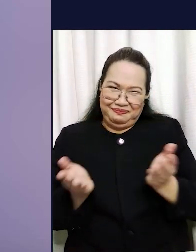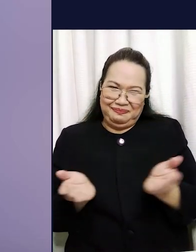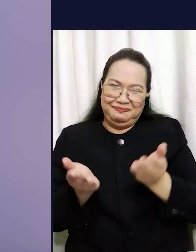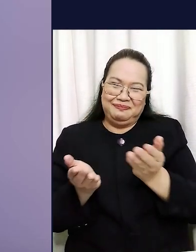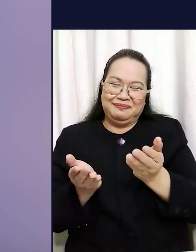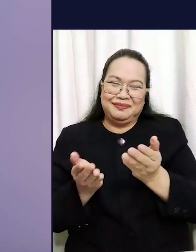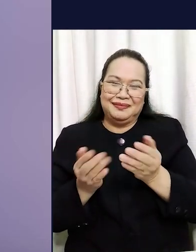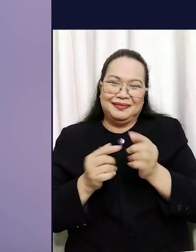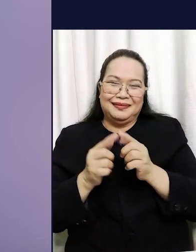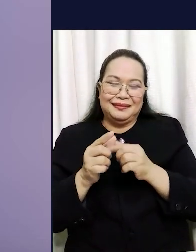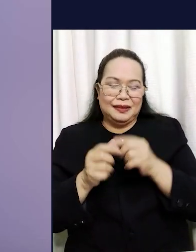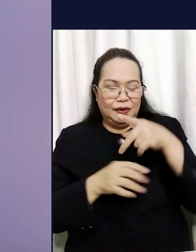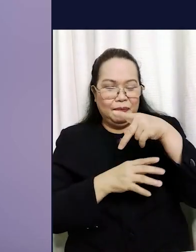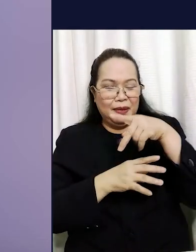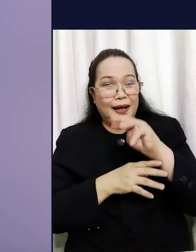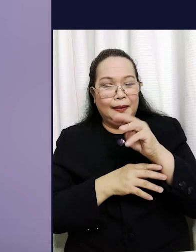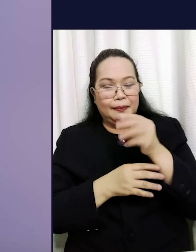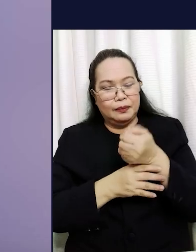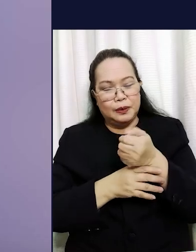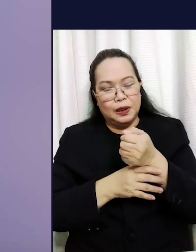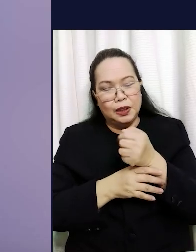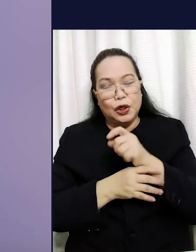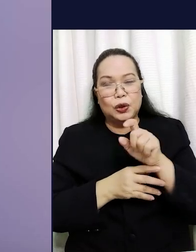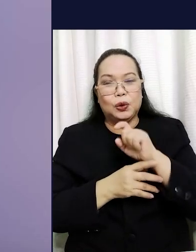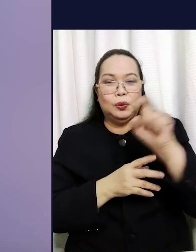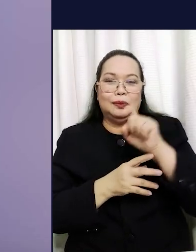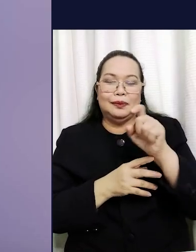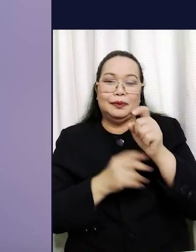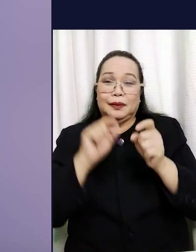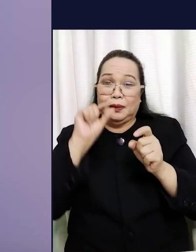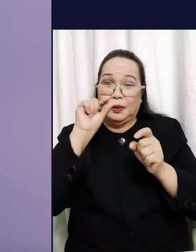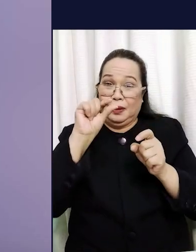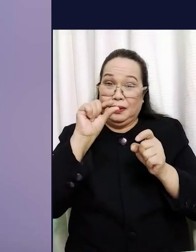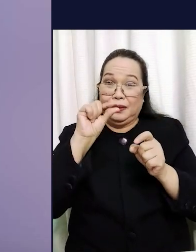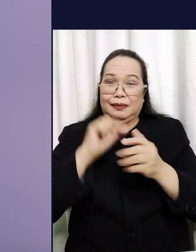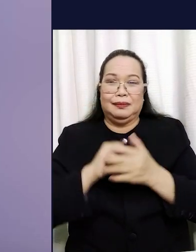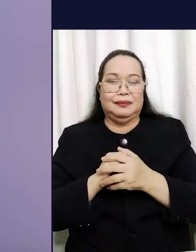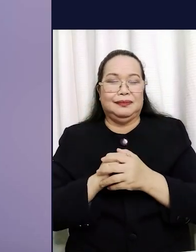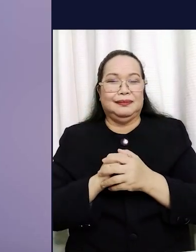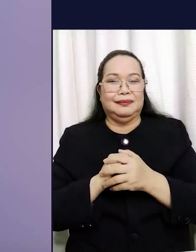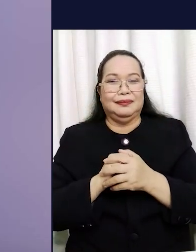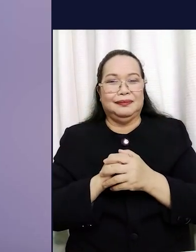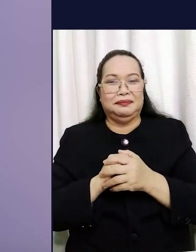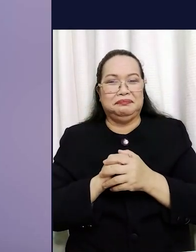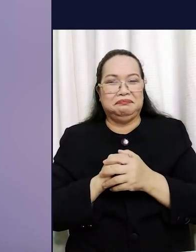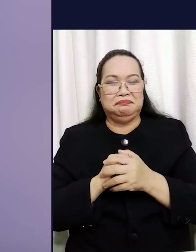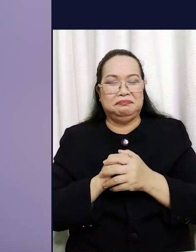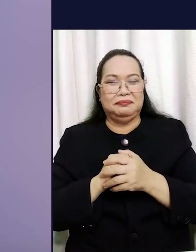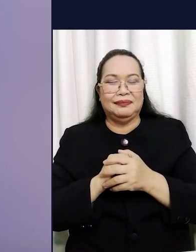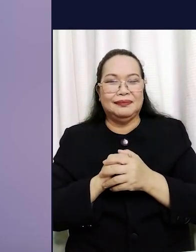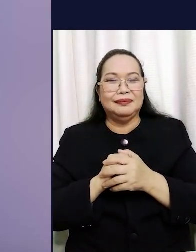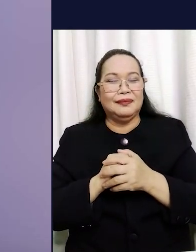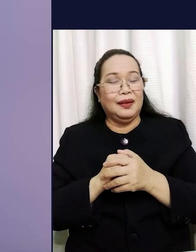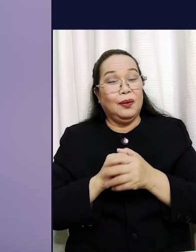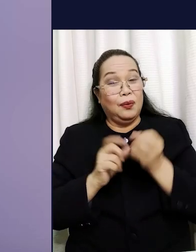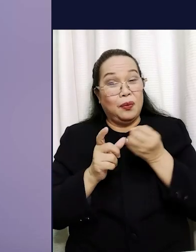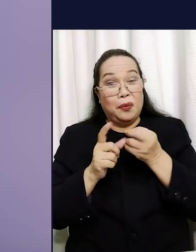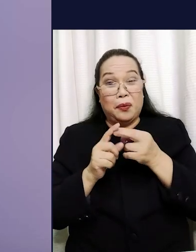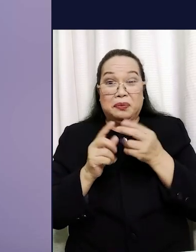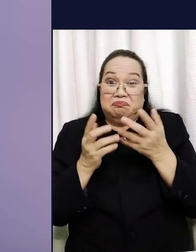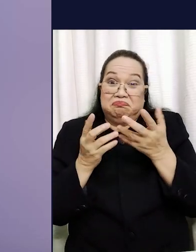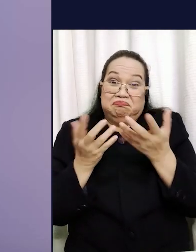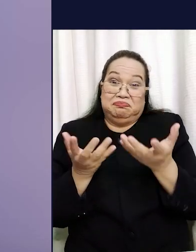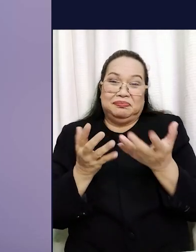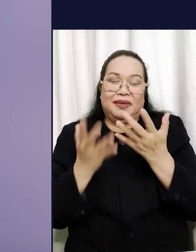itong kausapin? Nagmamadali ako. O, pakinggan mo. Alam mo, yung gagawin mong ganon, kapatid, hindi